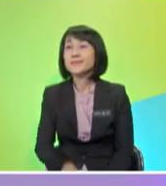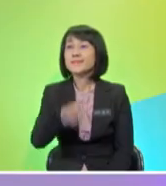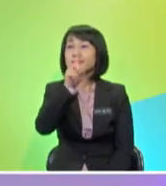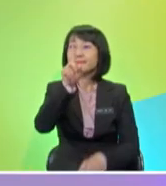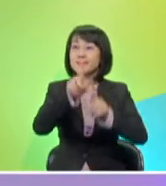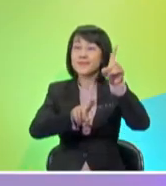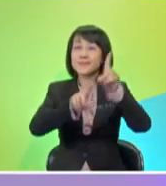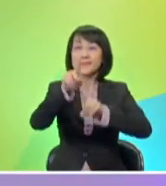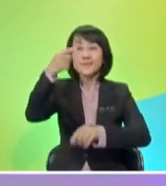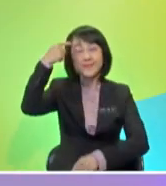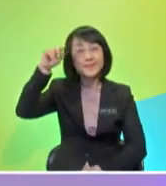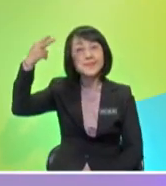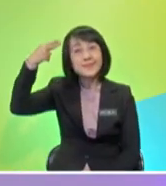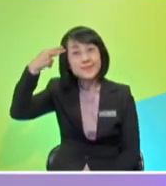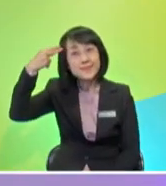untuk adik Hafi.